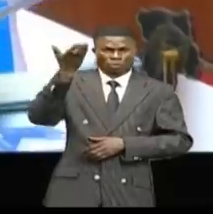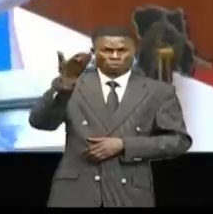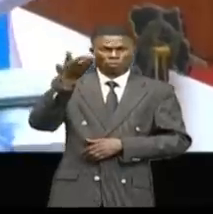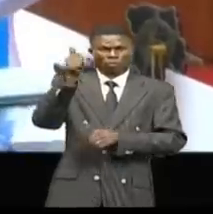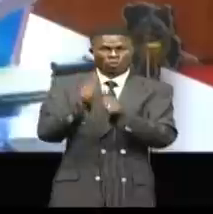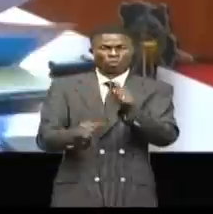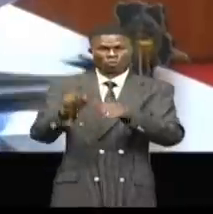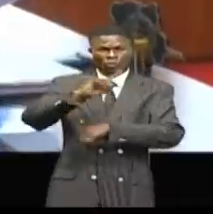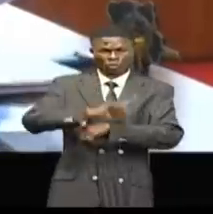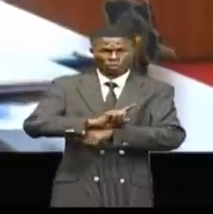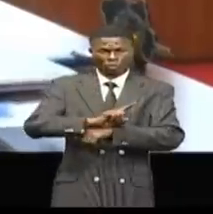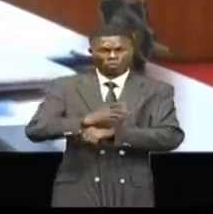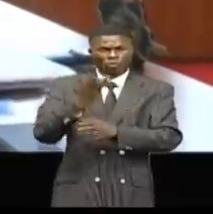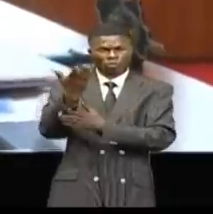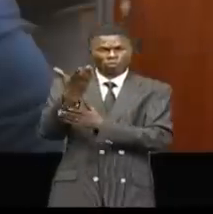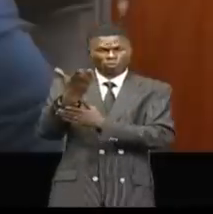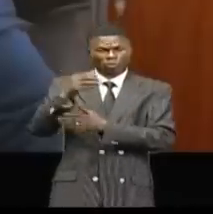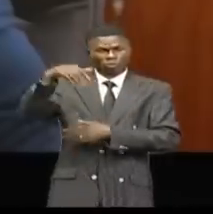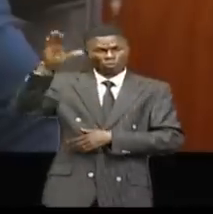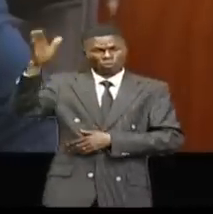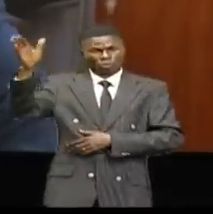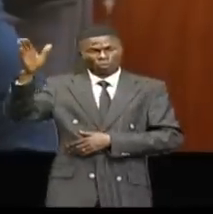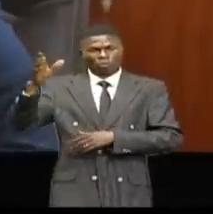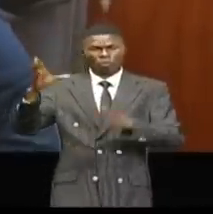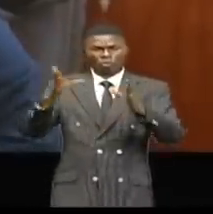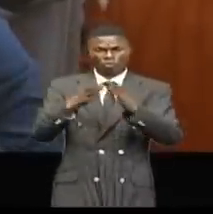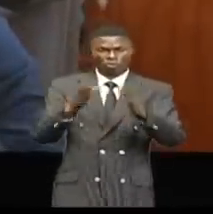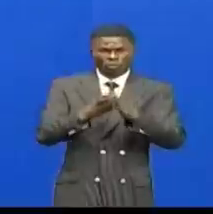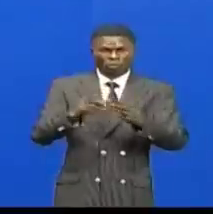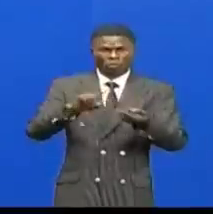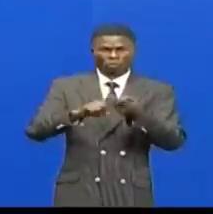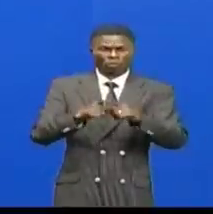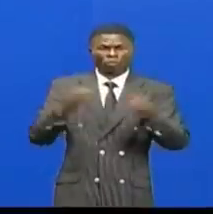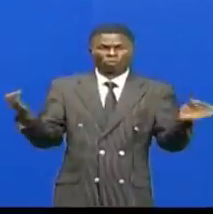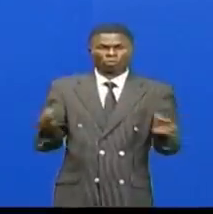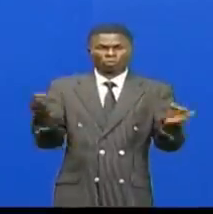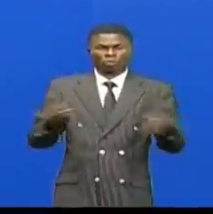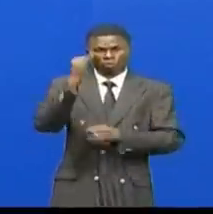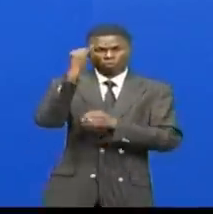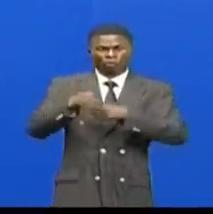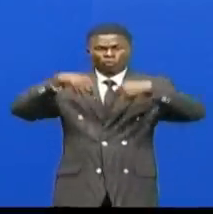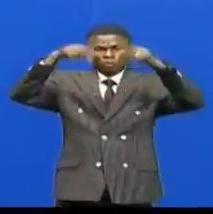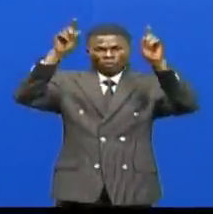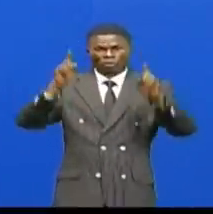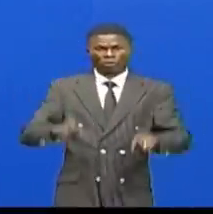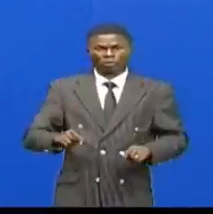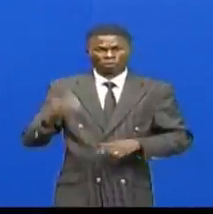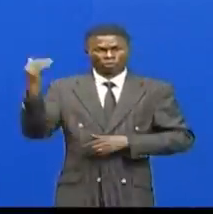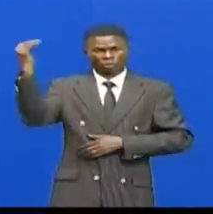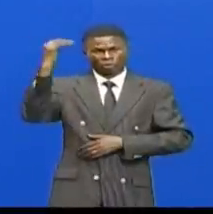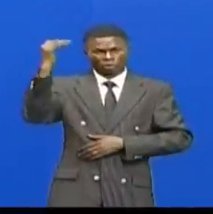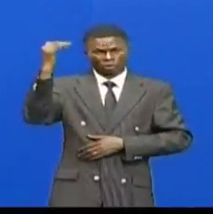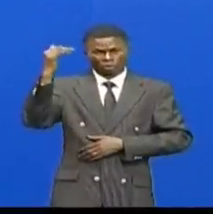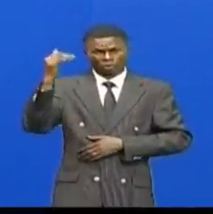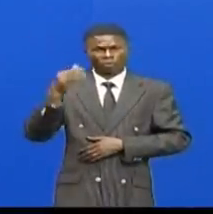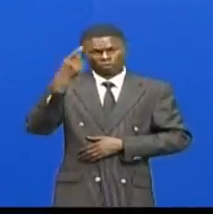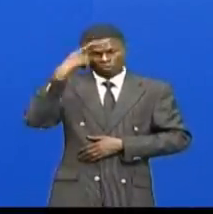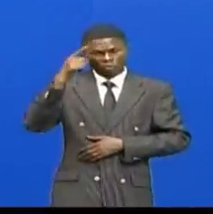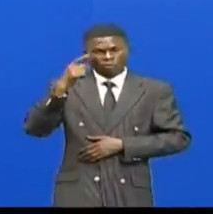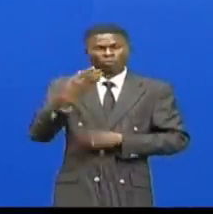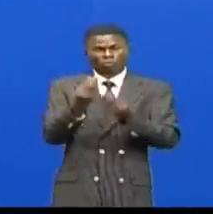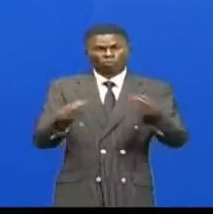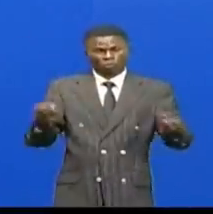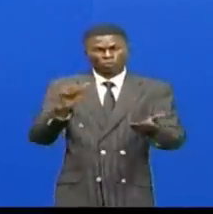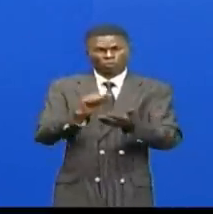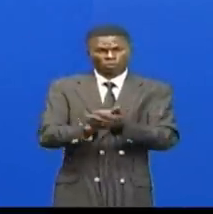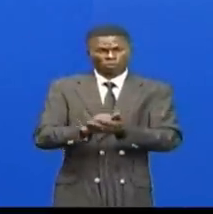potentielle de la demande intérieure en relation avec les festivités de fin d'année. Pour y faire face,